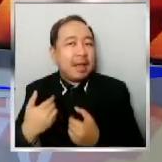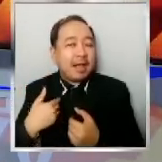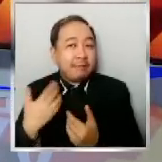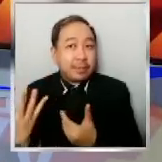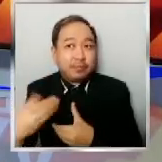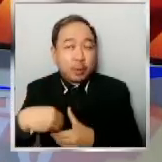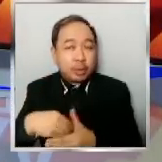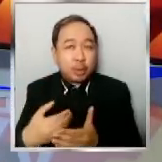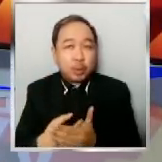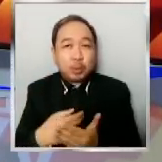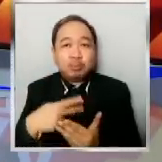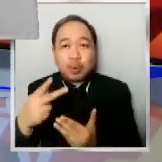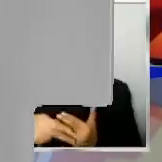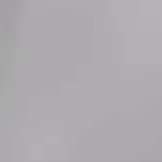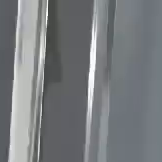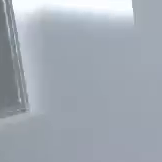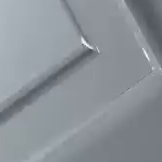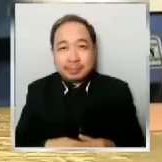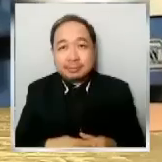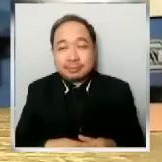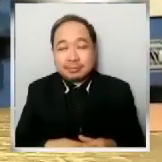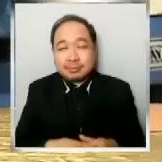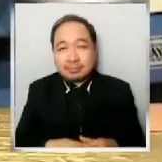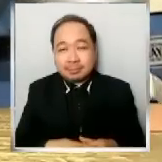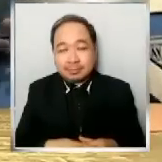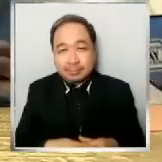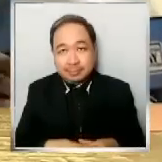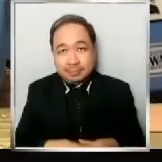ang chika ni Nelson Canlas.